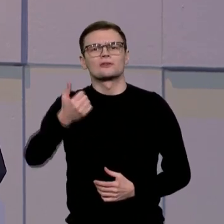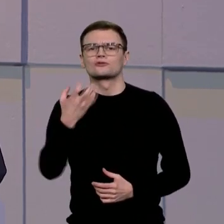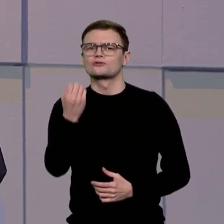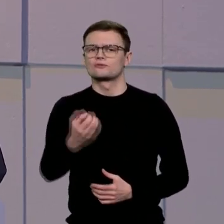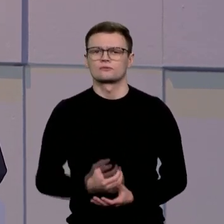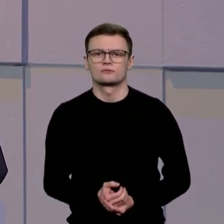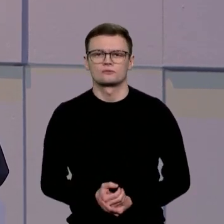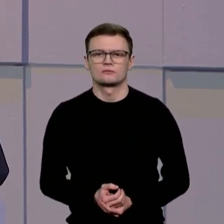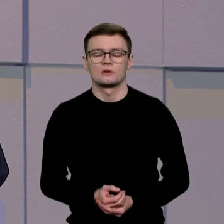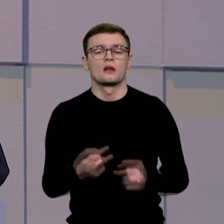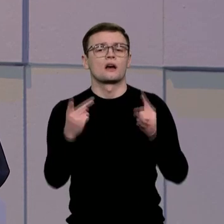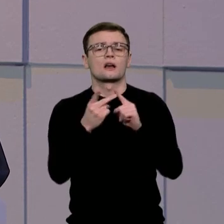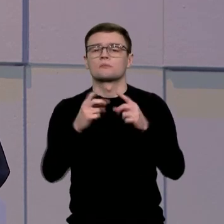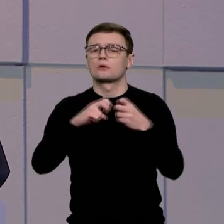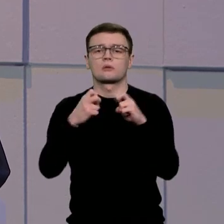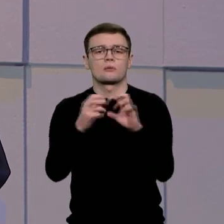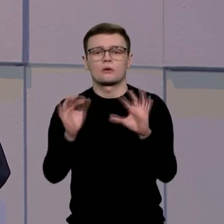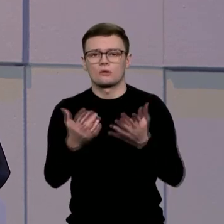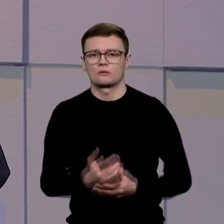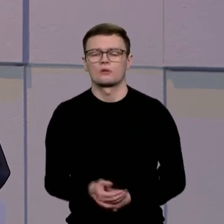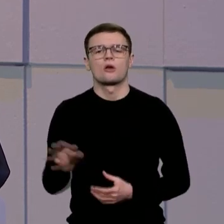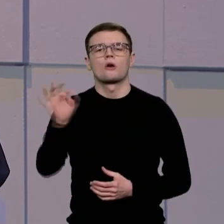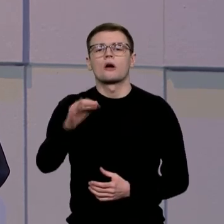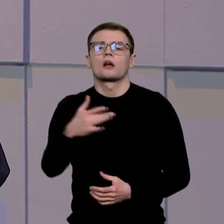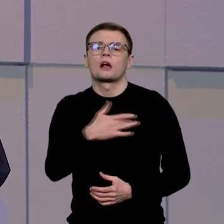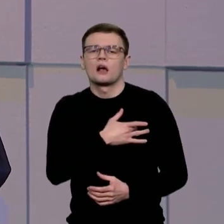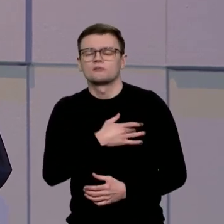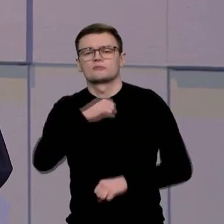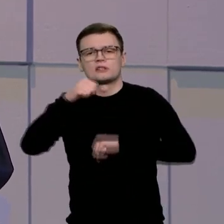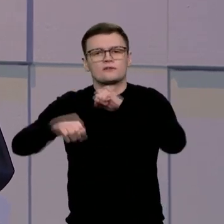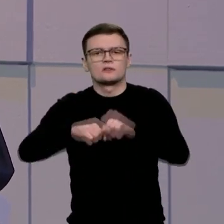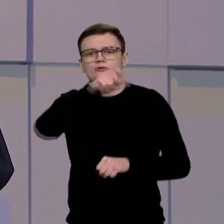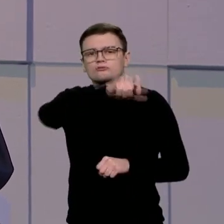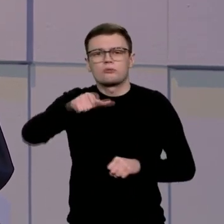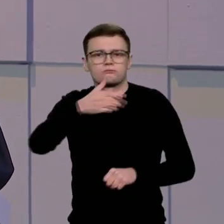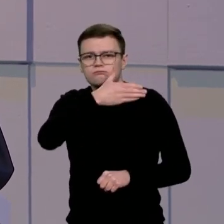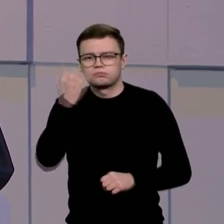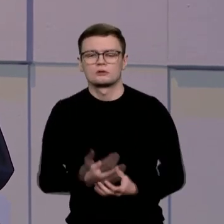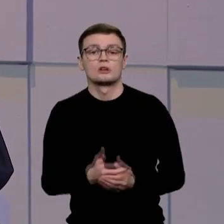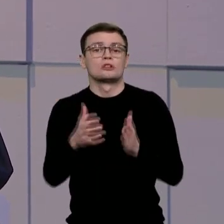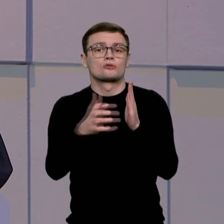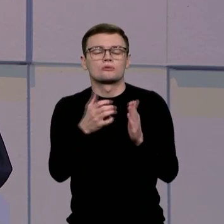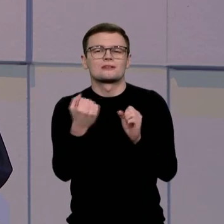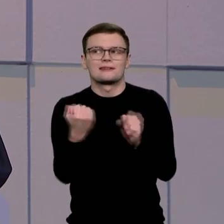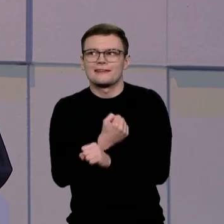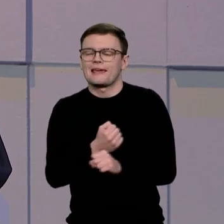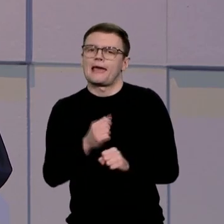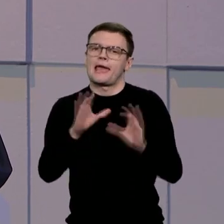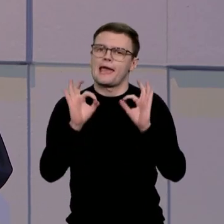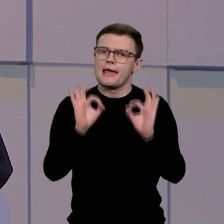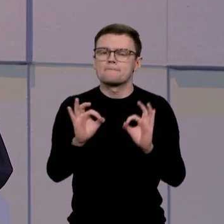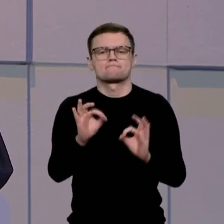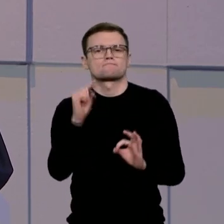kitą dar problemą, dėl ko gal tų dviratininkų nėra tiek daug. Tai čia šiek tiek trūksta mums dar ir mokėjimo naudotis